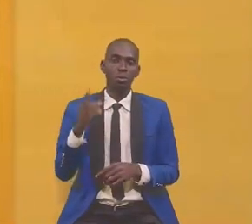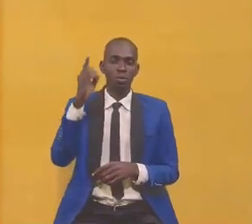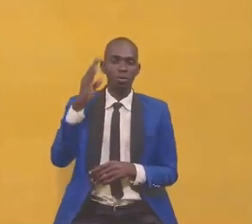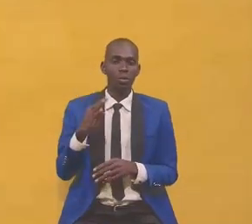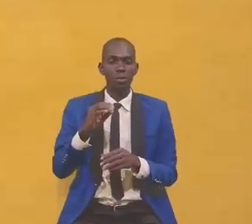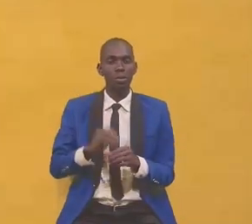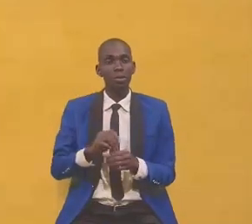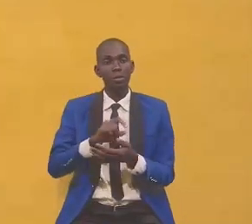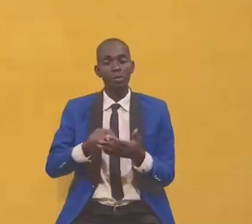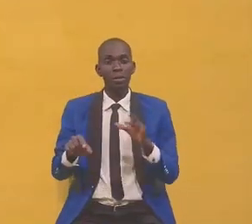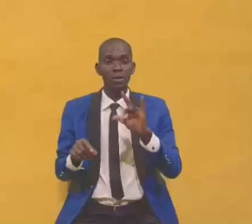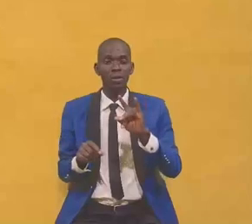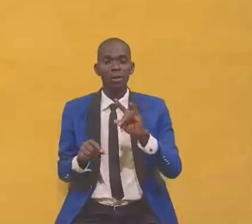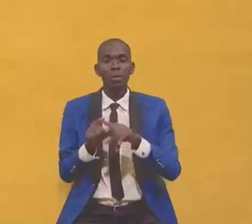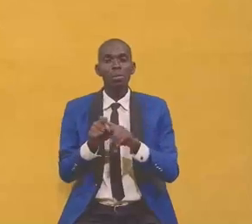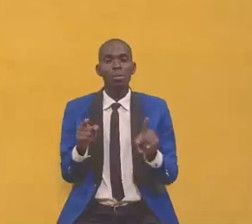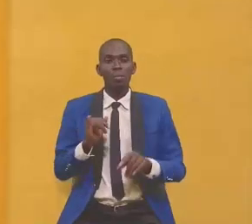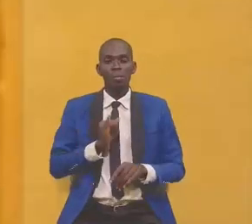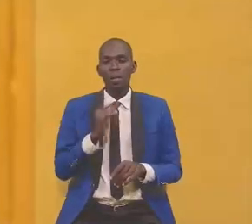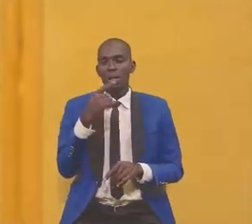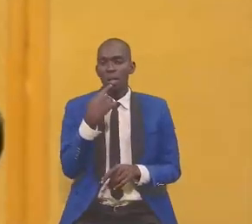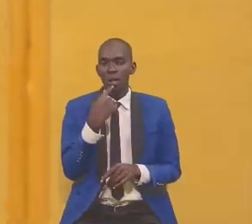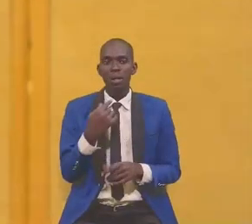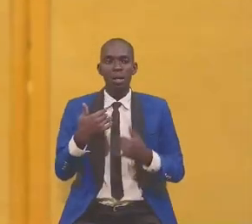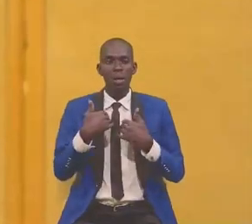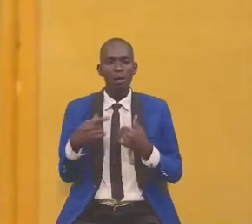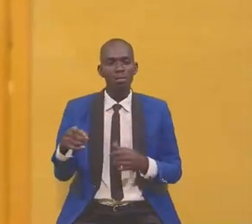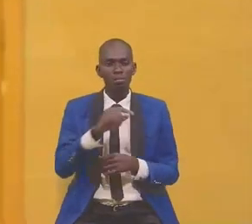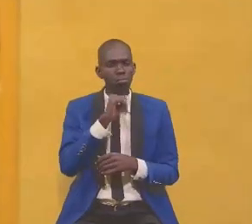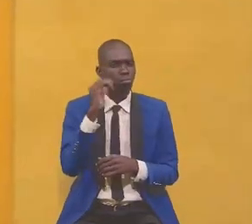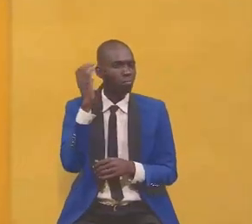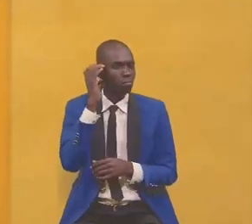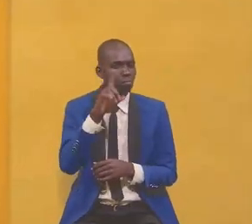Verset 18, mais je dis, n'ont-ils pas entendu? Au contraire.